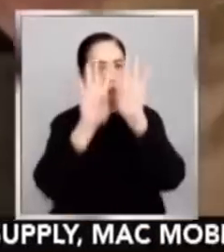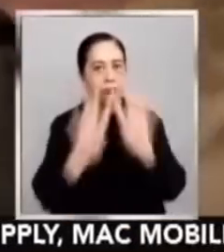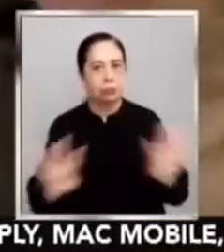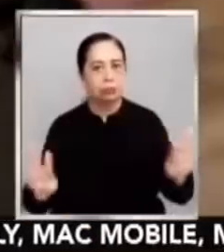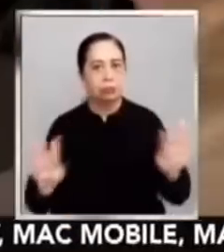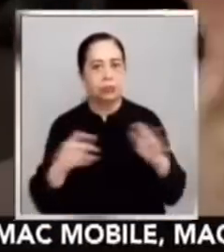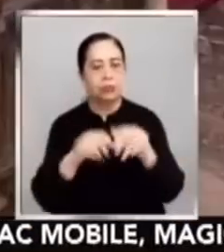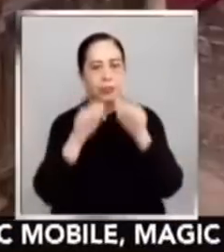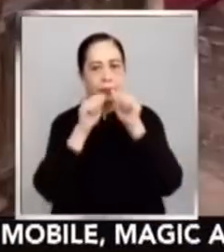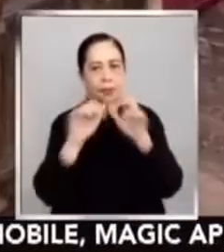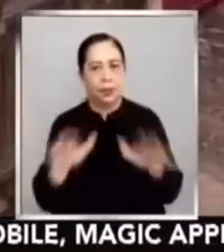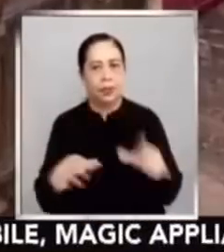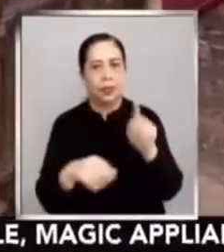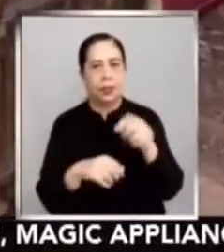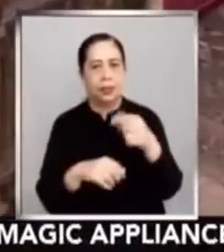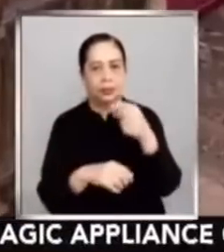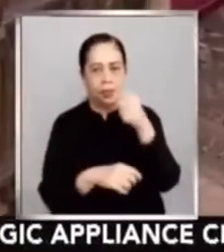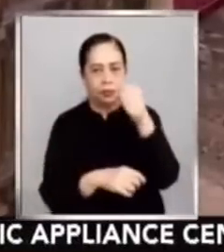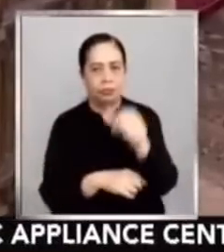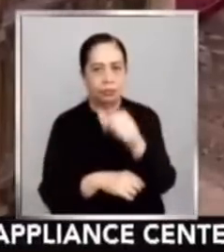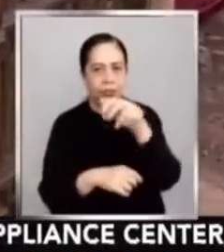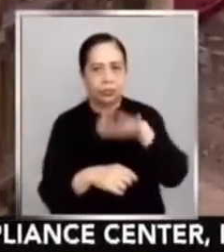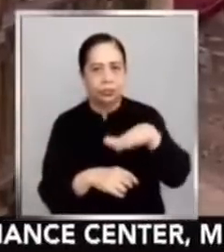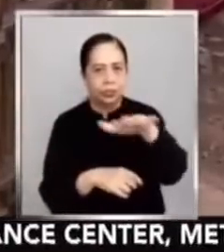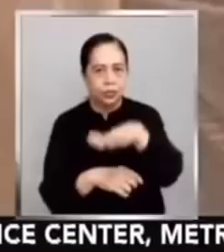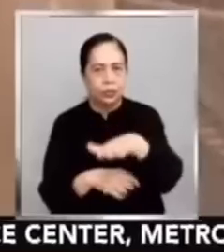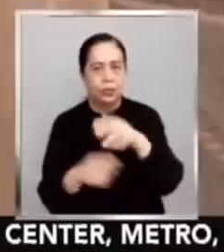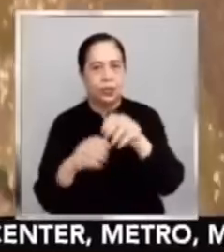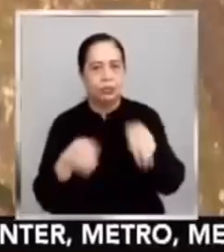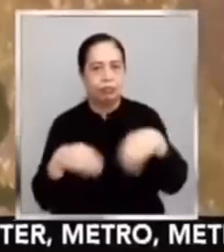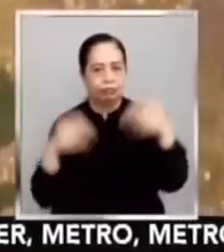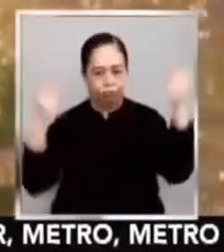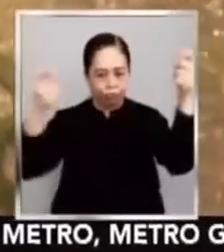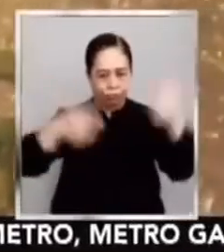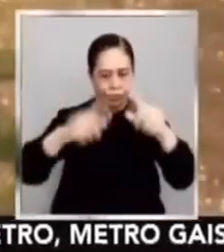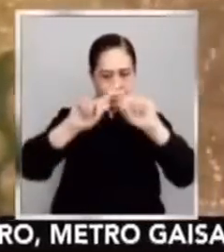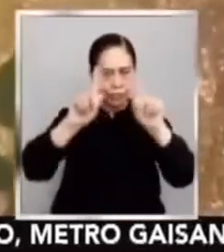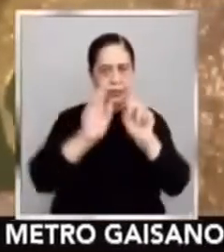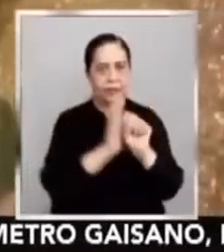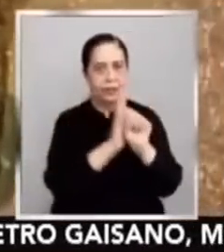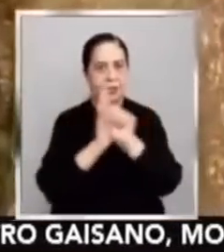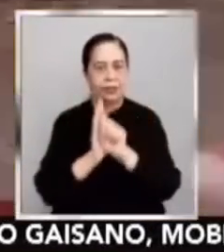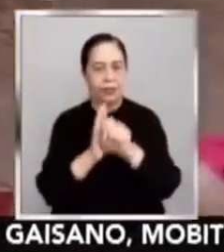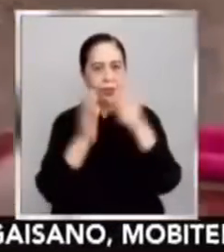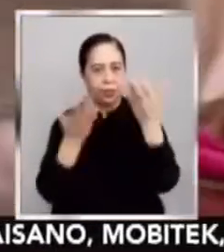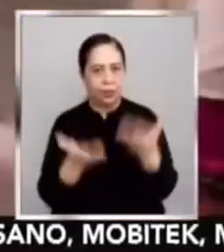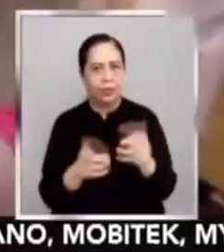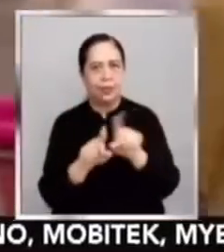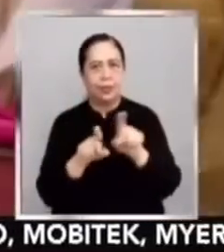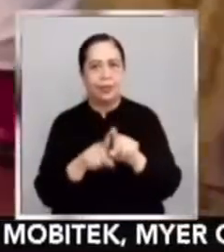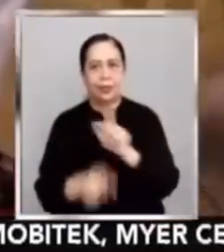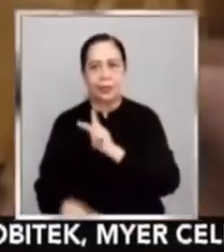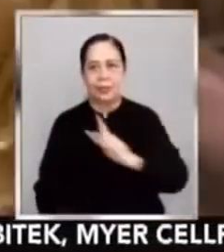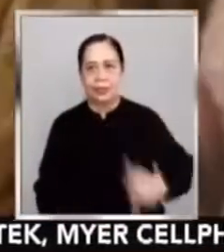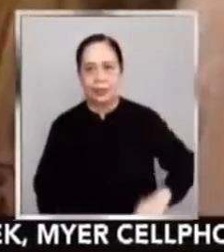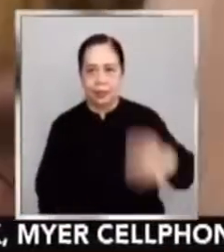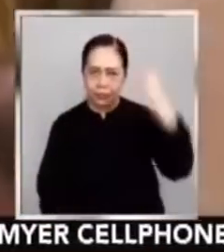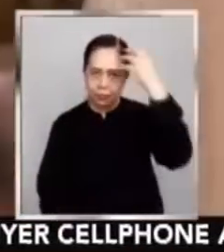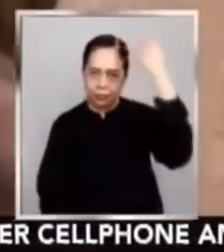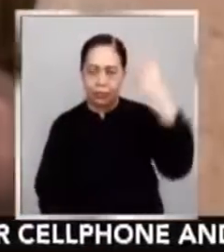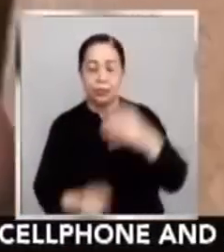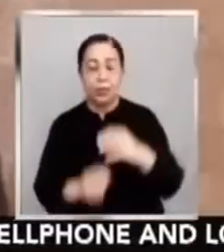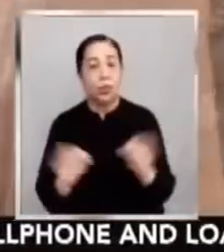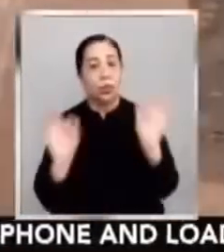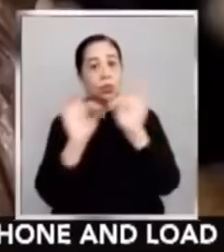binasbasan siya ng mga langis. Inalayan ang mga regalya na may iba't ibang simbolo ng kanyang pagiging hari. At ang pinakamahalagang bahagi